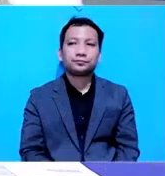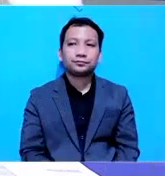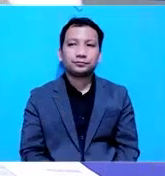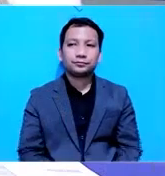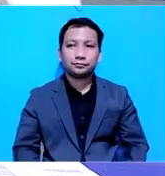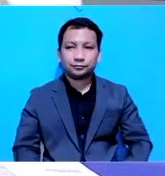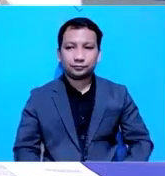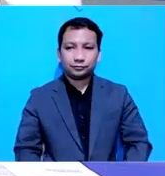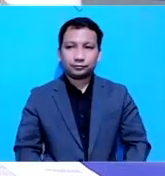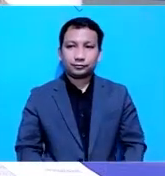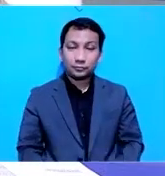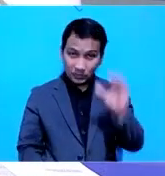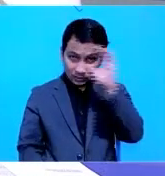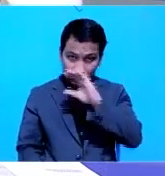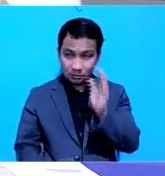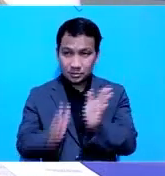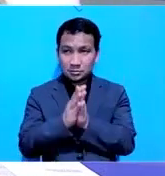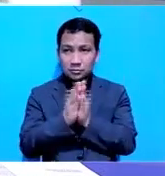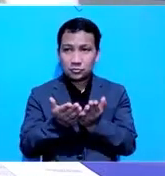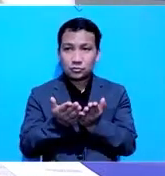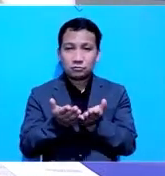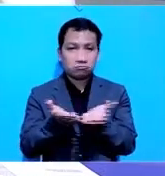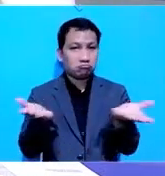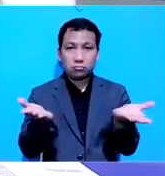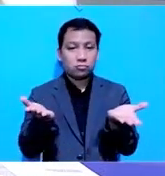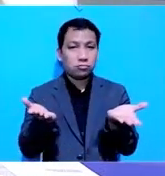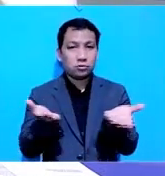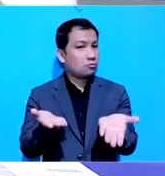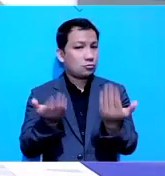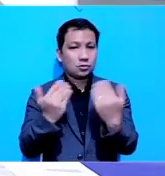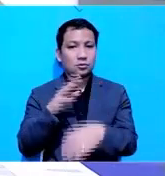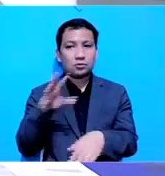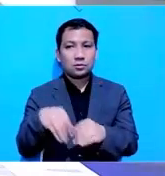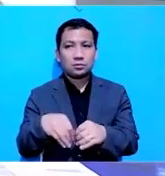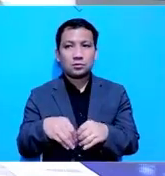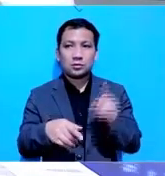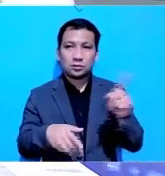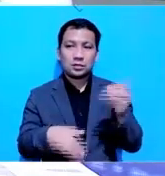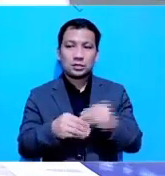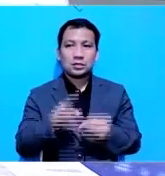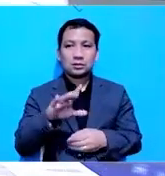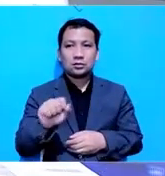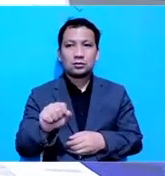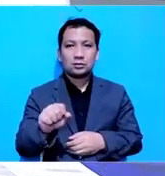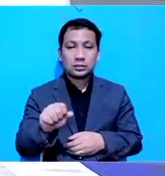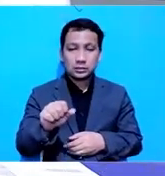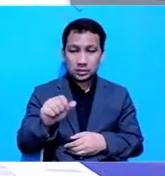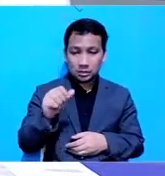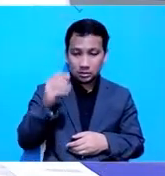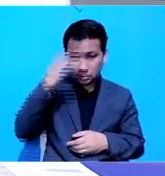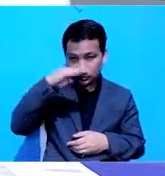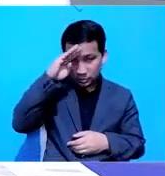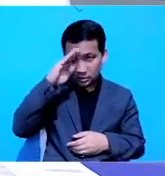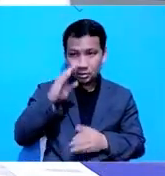Hanap niyo ba iba't ibang klaseng libro? Aba, dumayo na sa isang kakaibang bookstore sa Silang, Cavite. Ang mga libro dito